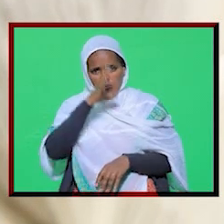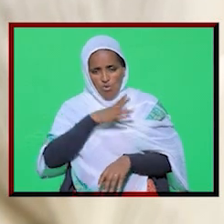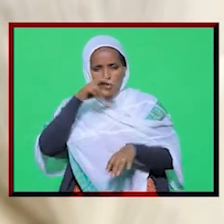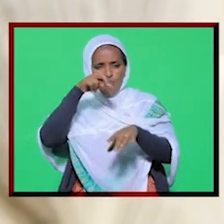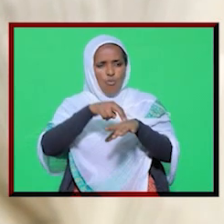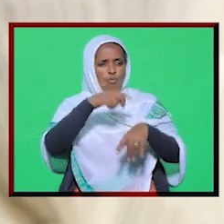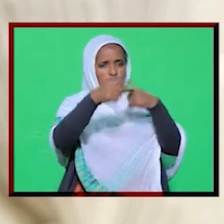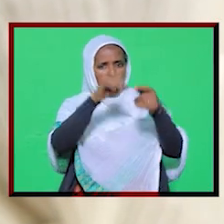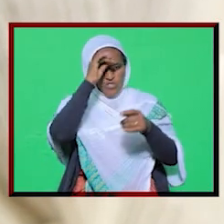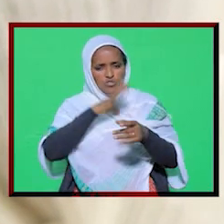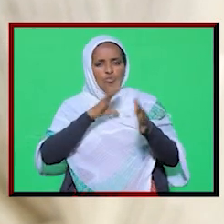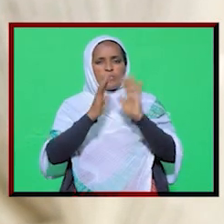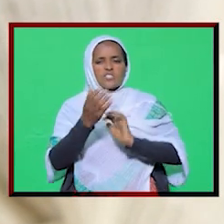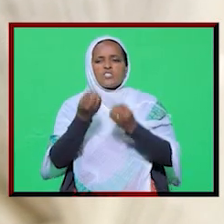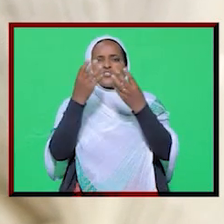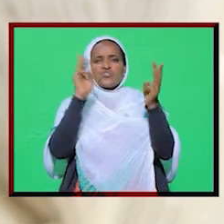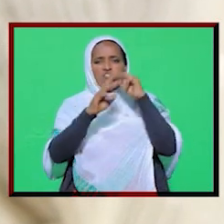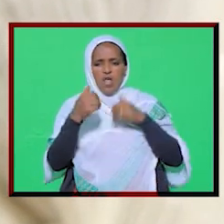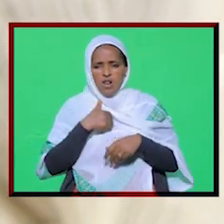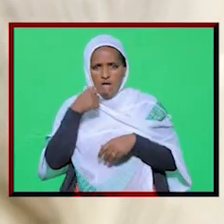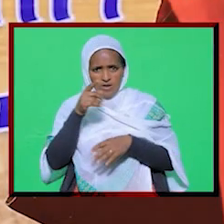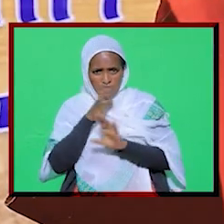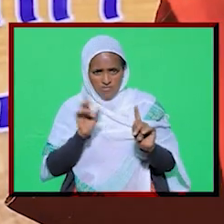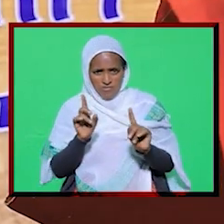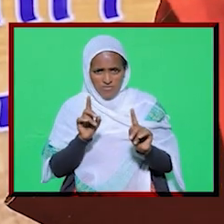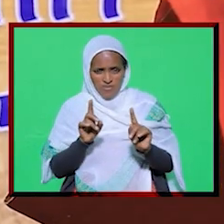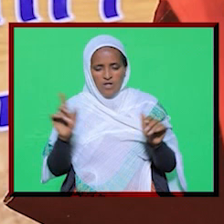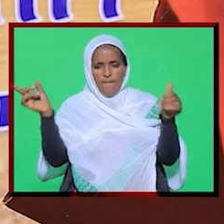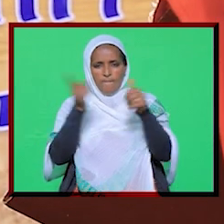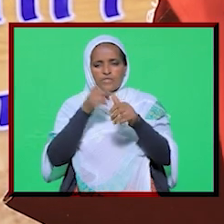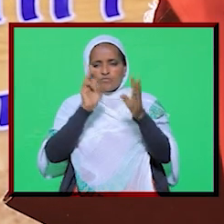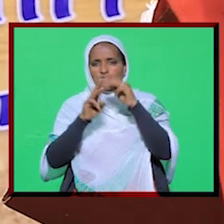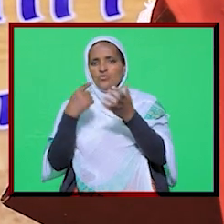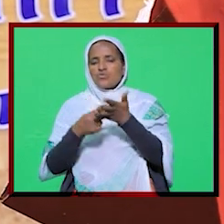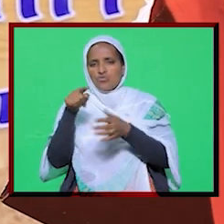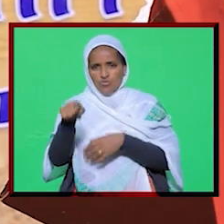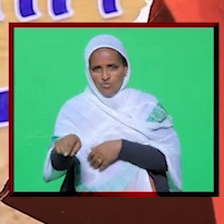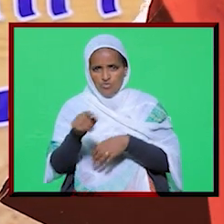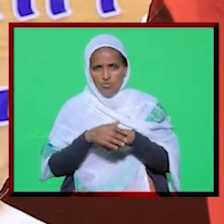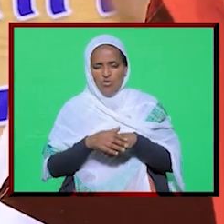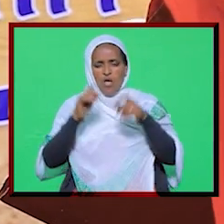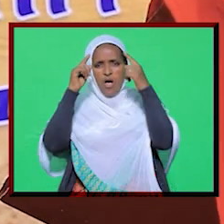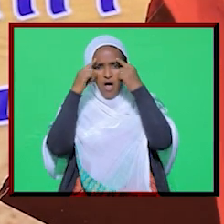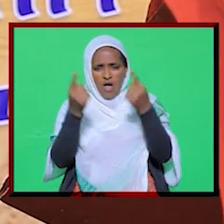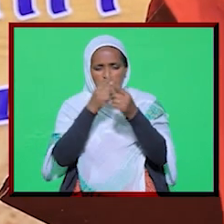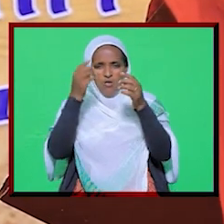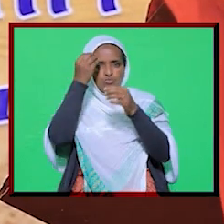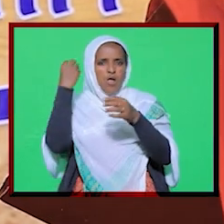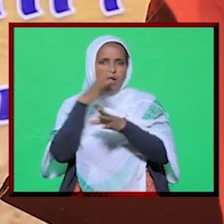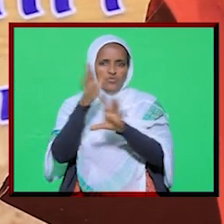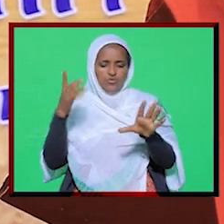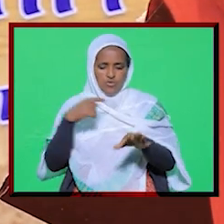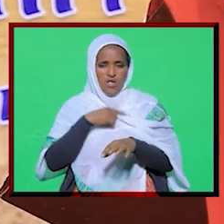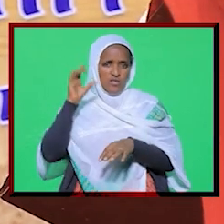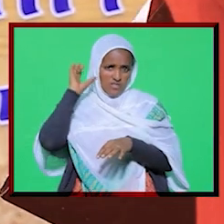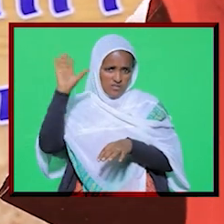ቆሞ ሲሄድ ሰው ይመስላል፣ ለካ ስንት ችግር አለ አንልም? የመጀመሪያው ችግር እሱ ነው። ኃጢአቱን አንረሳውም።